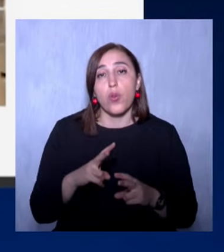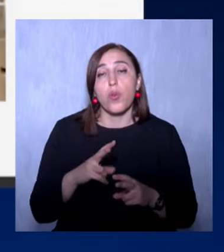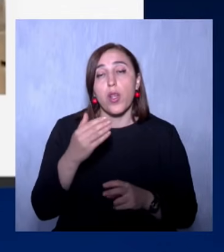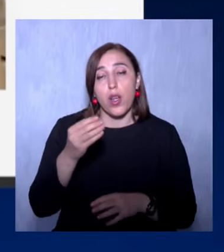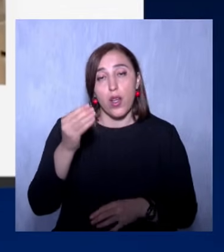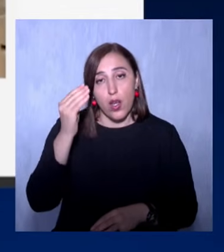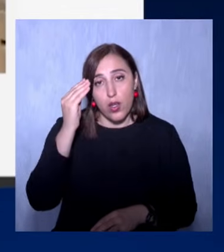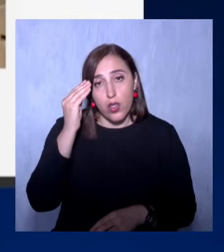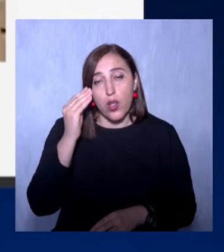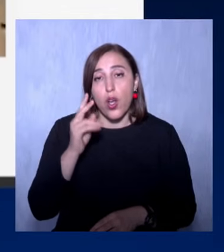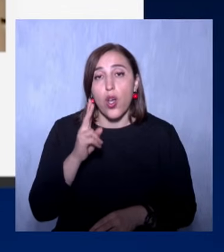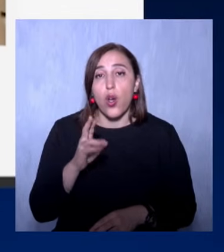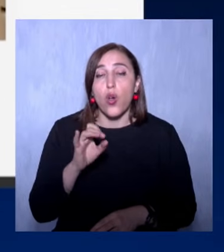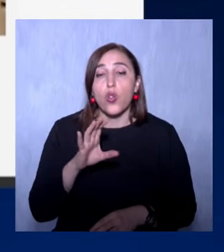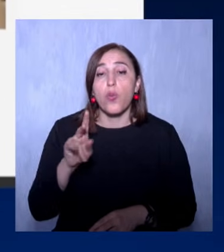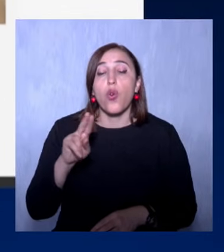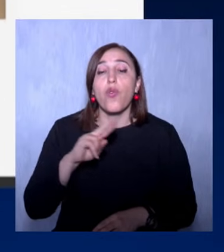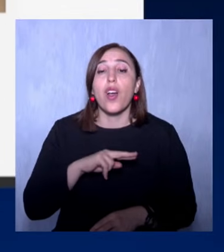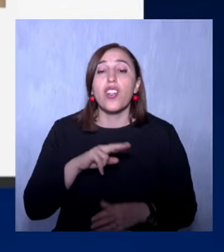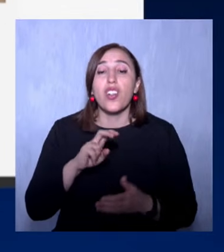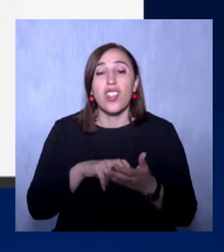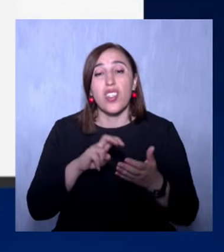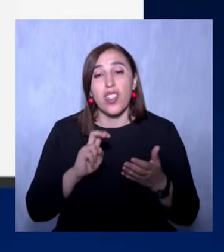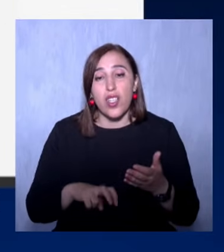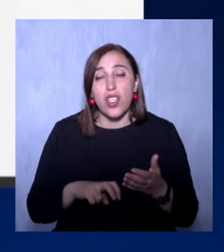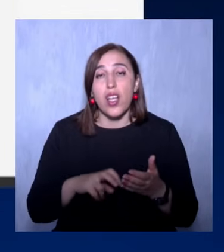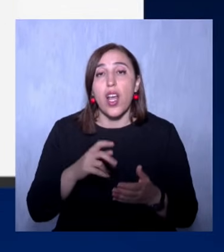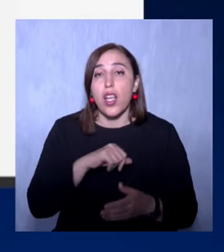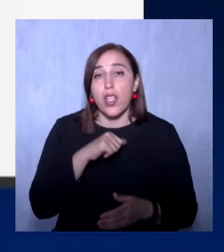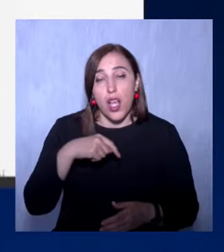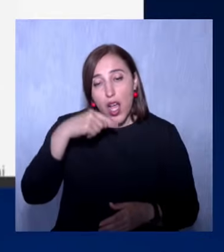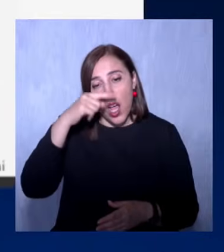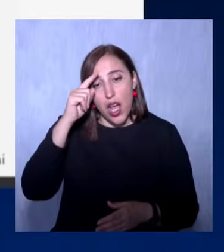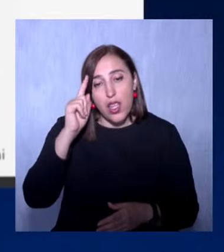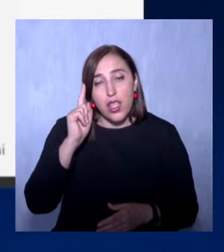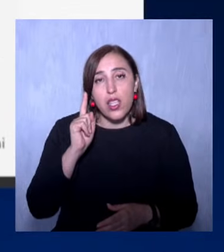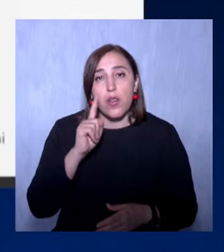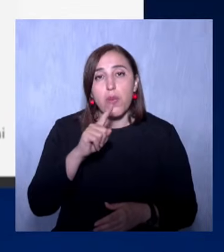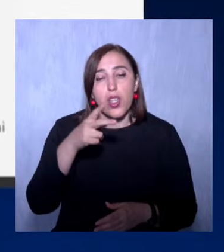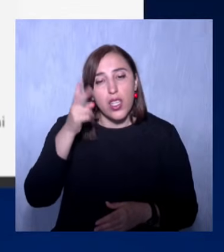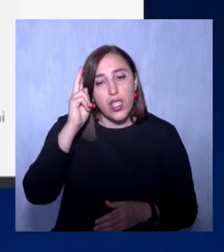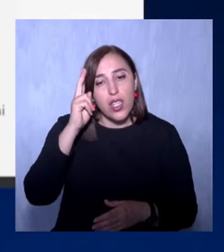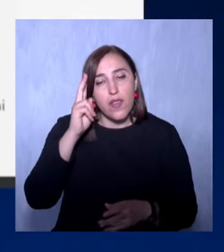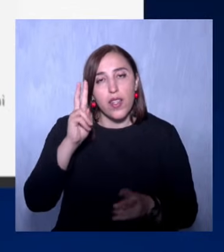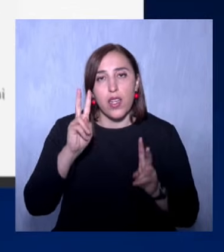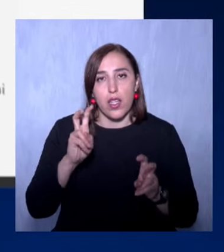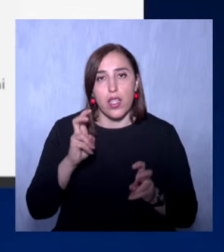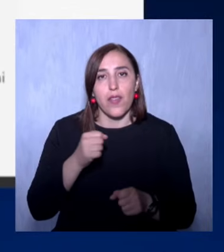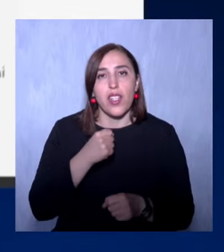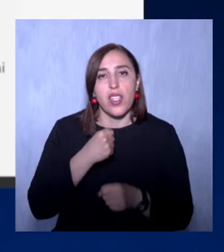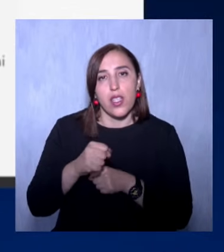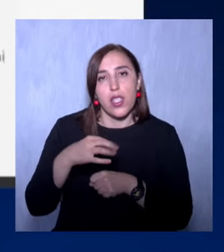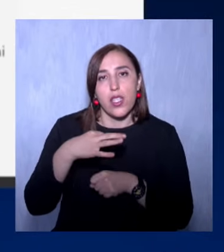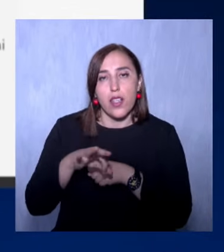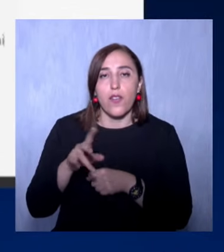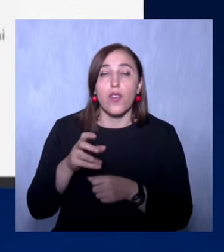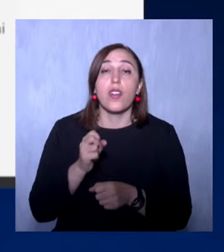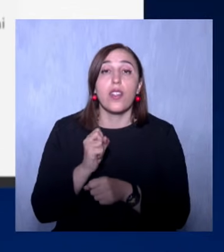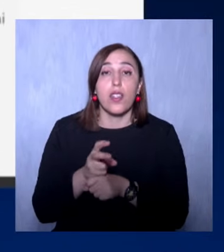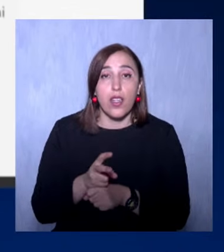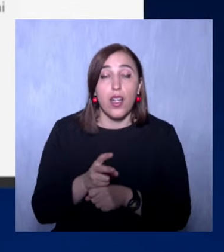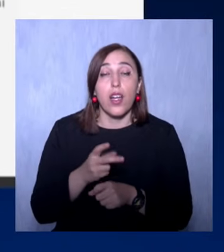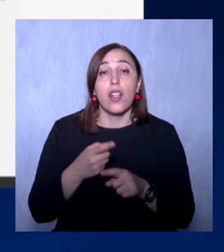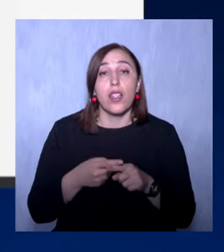Ղասիմլիի կարծիքով էլ Կոսոբոկովի պաշտոնանկությունը Ադրբեջանի կողմից գործադրված դիվանագիտական ճնշման հետևանքներ դրա այդ մեկտեղ նրա